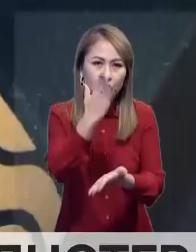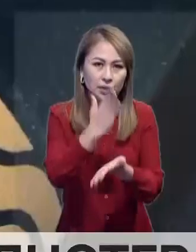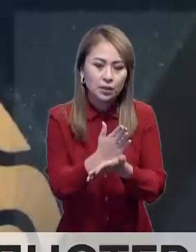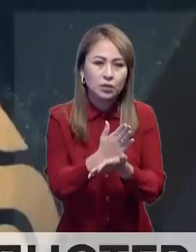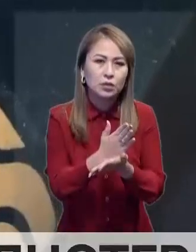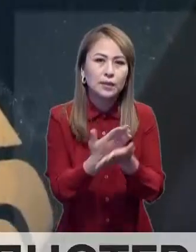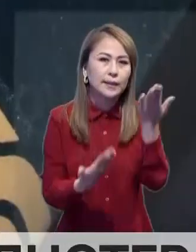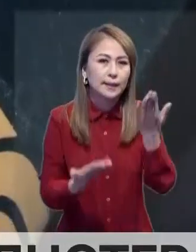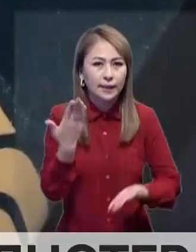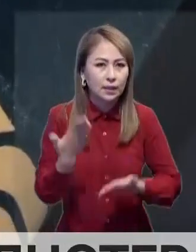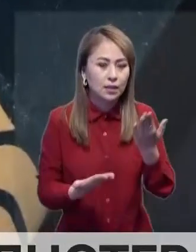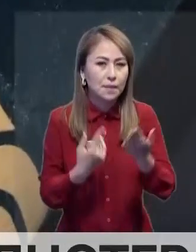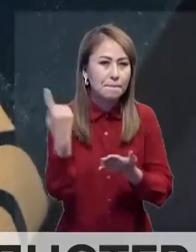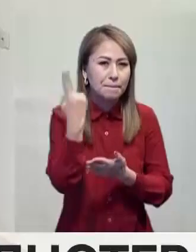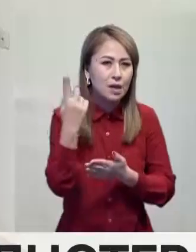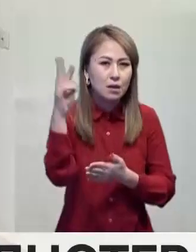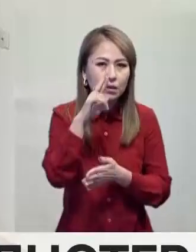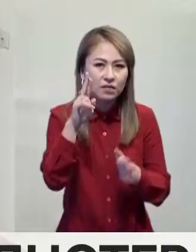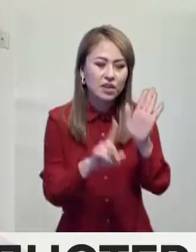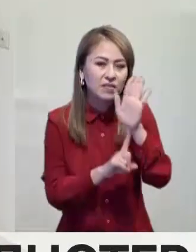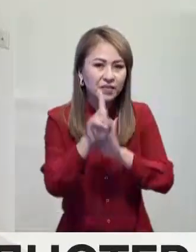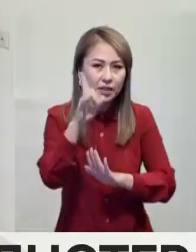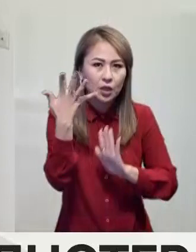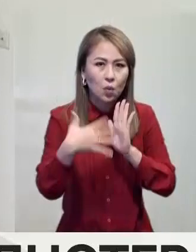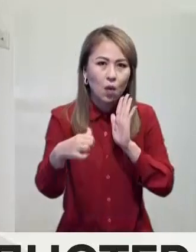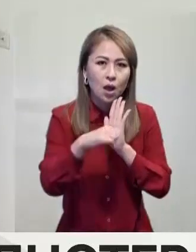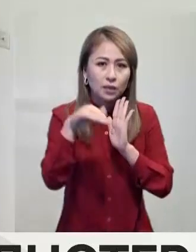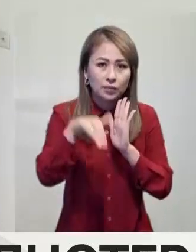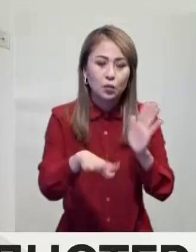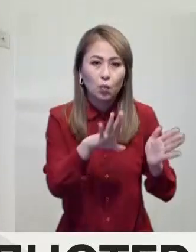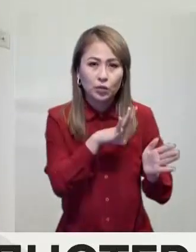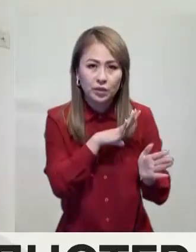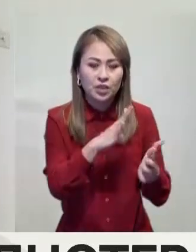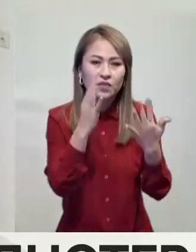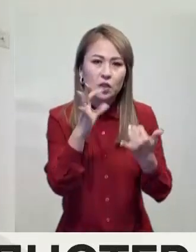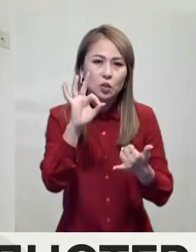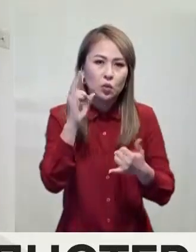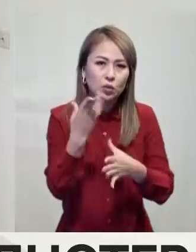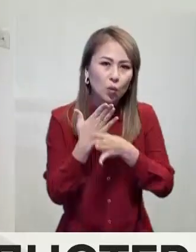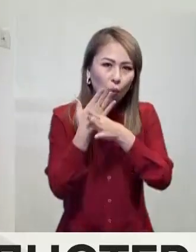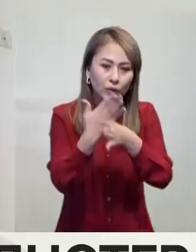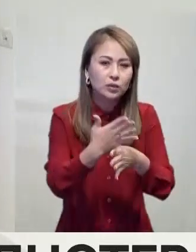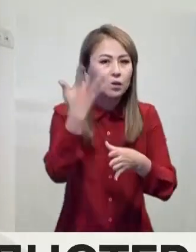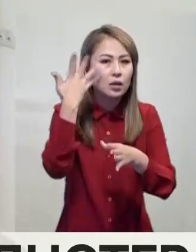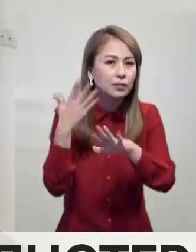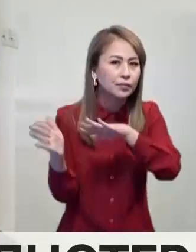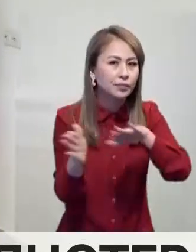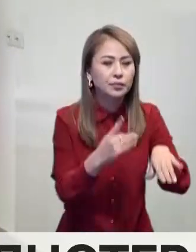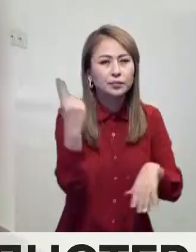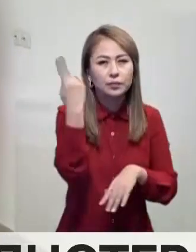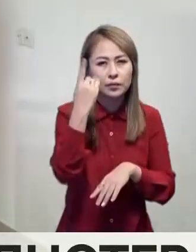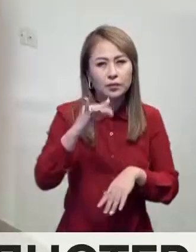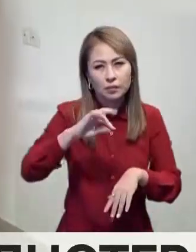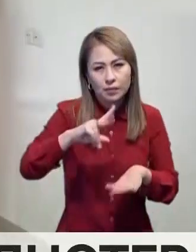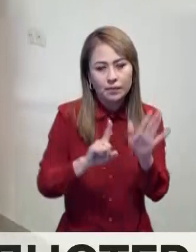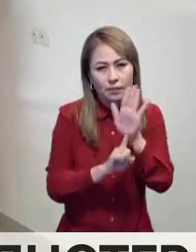көлемі егер 1 қаңтардан бастап оның көлемі 56 мың теңге болса, жаңа әлеуметтік кодекс енгеннен кейін 1 шілдеден